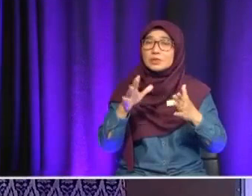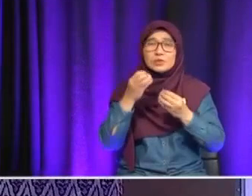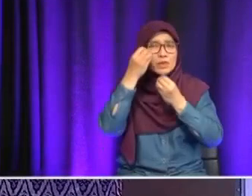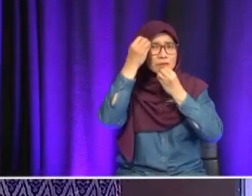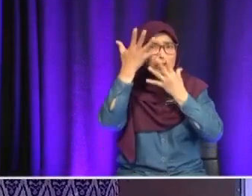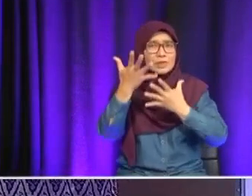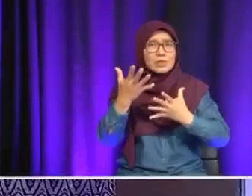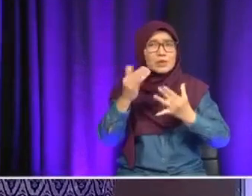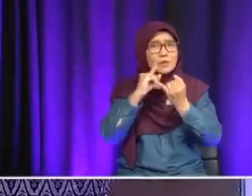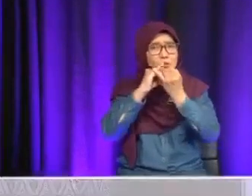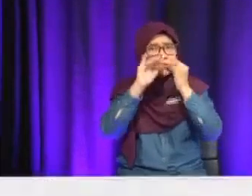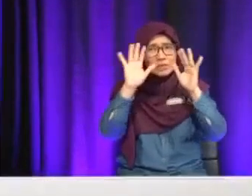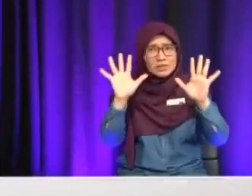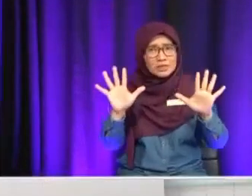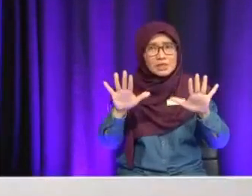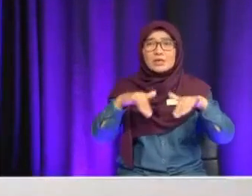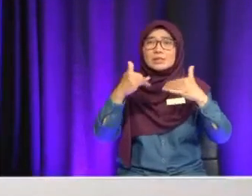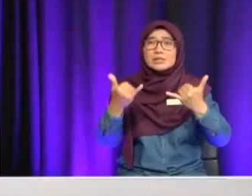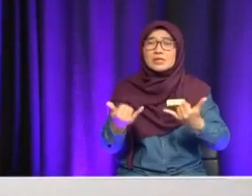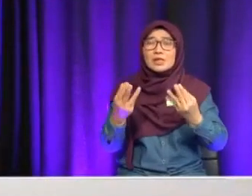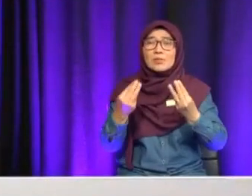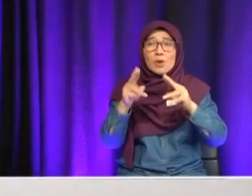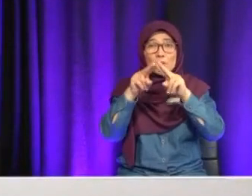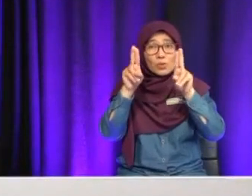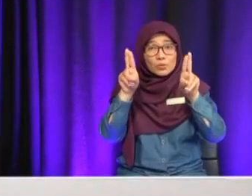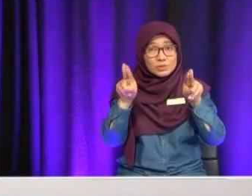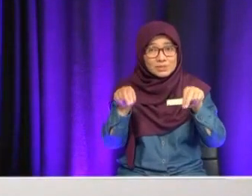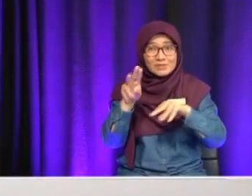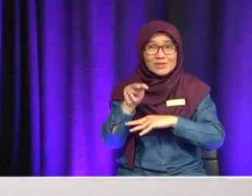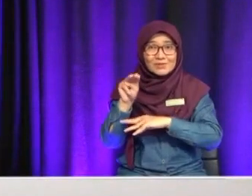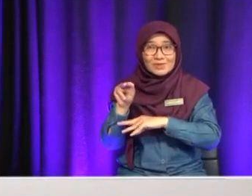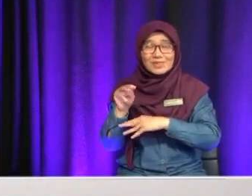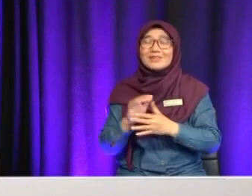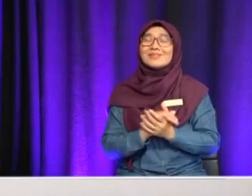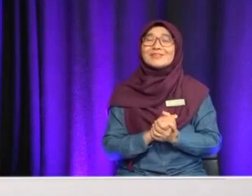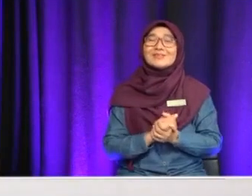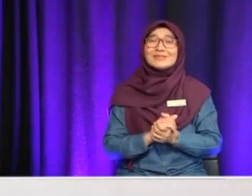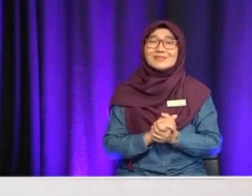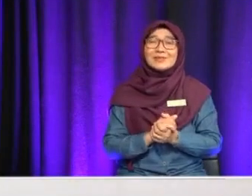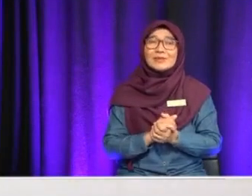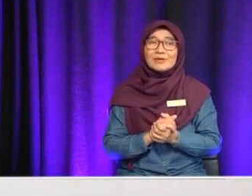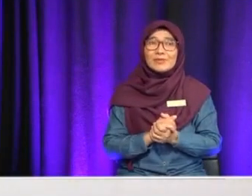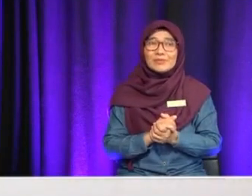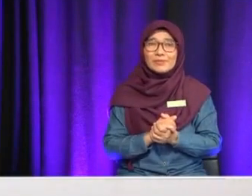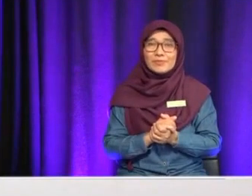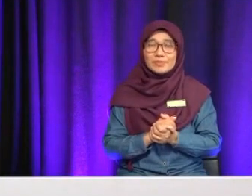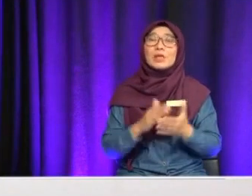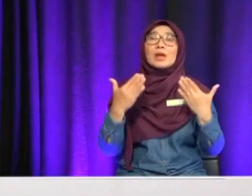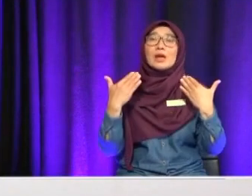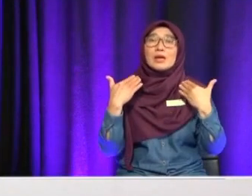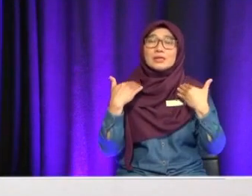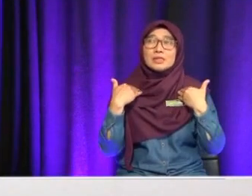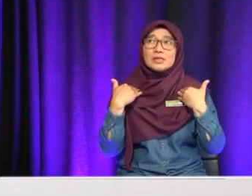terangkan faham ke tidak anak-anak kan. Jadi hari ini kita pergi kepada kuis spontan.